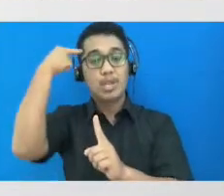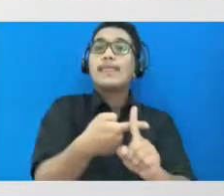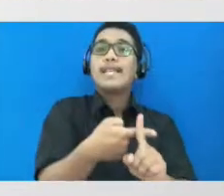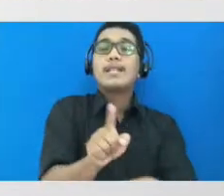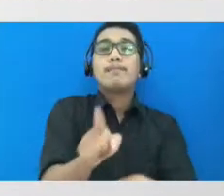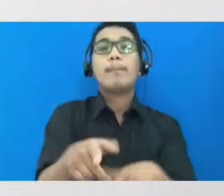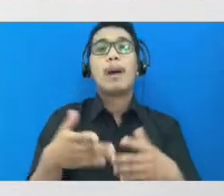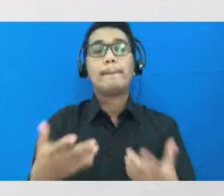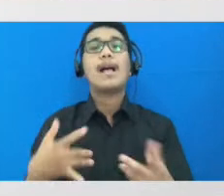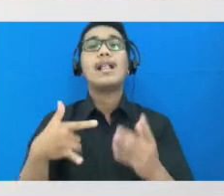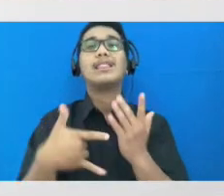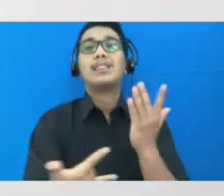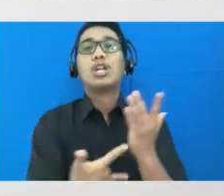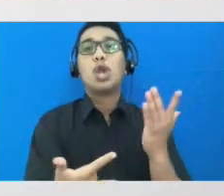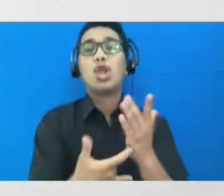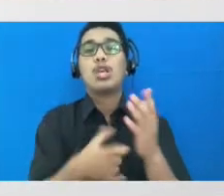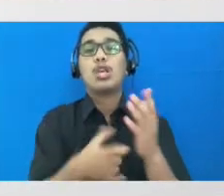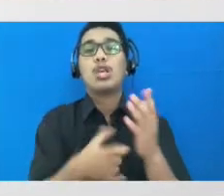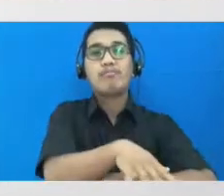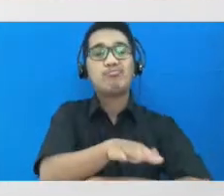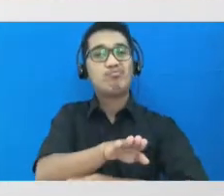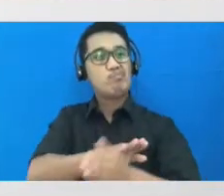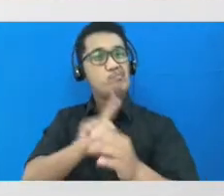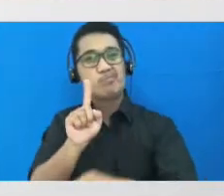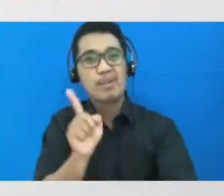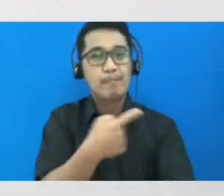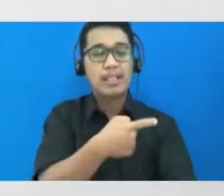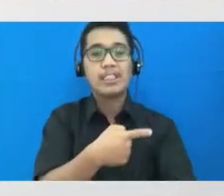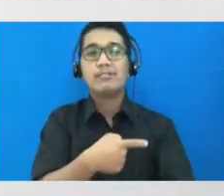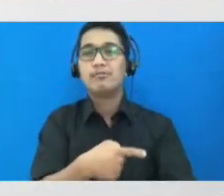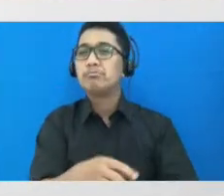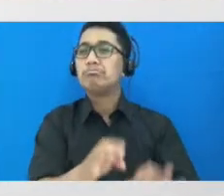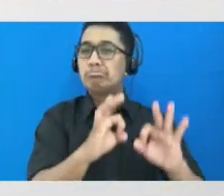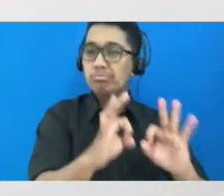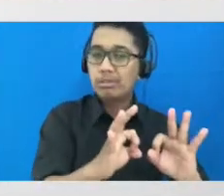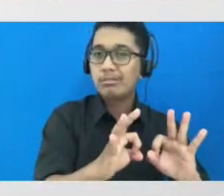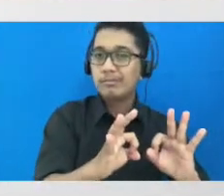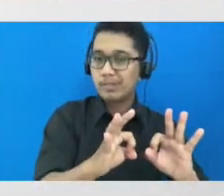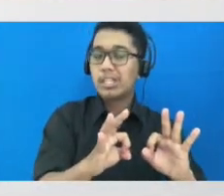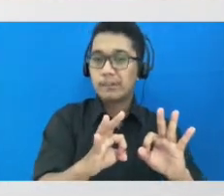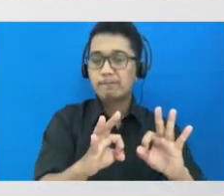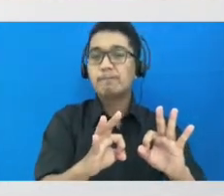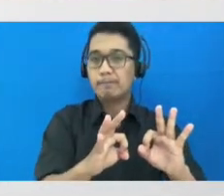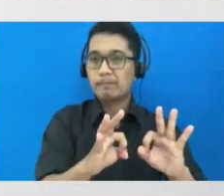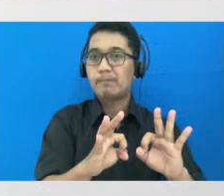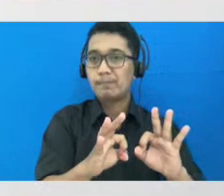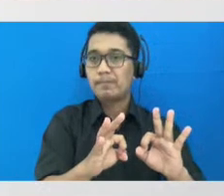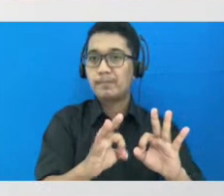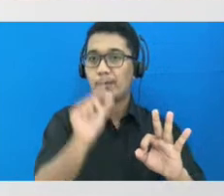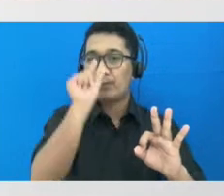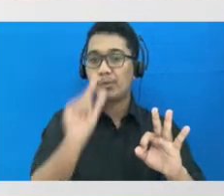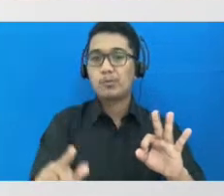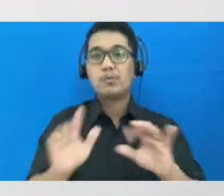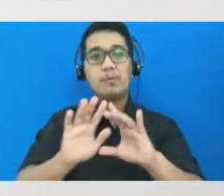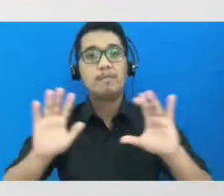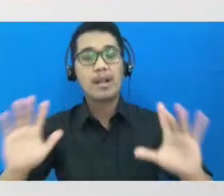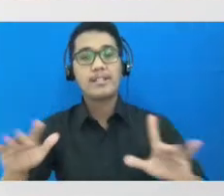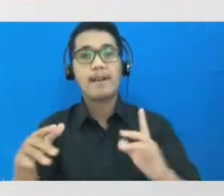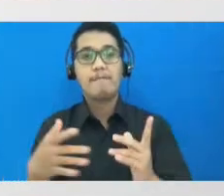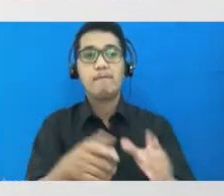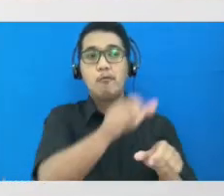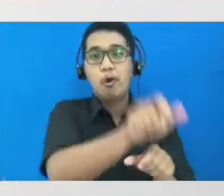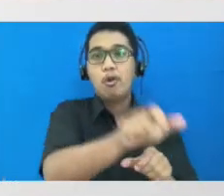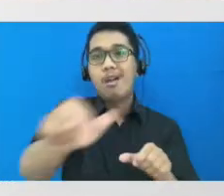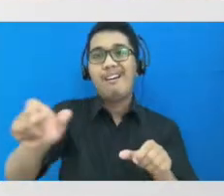memberikan dampak yang sangat signifikan, memberikan efisiensi dan juga efektivitas bagi banyak sekali pemangku kepentingan